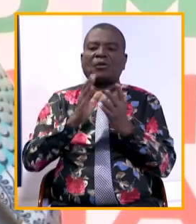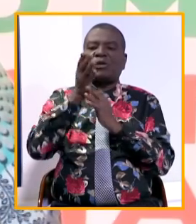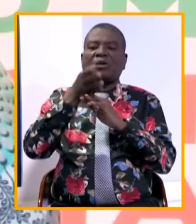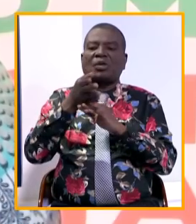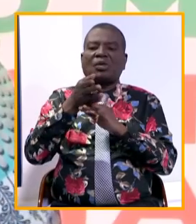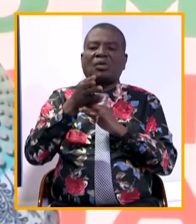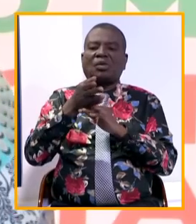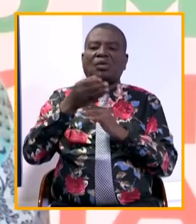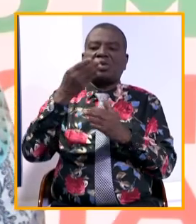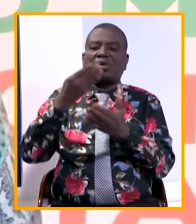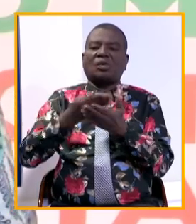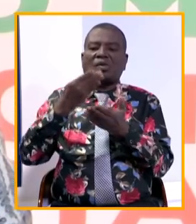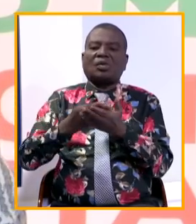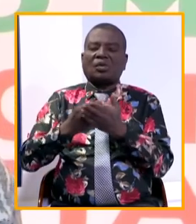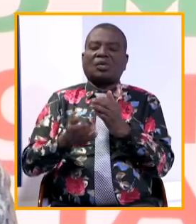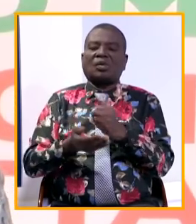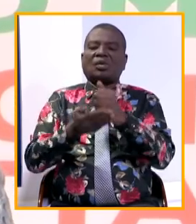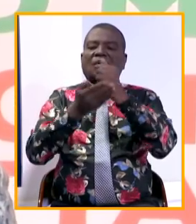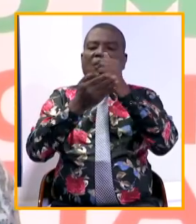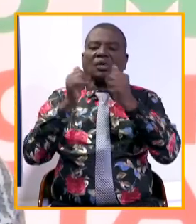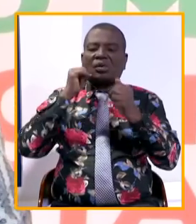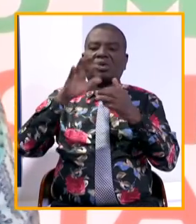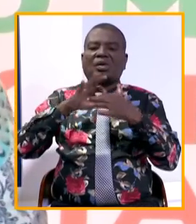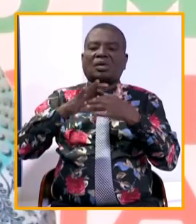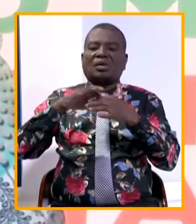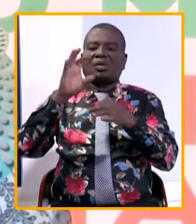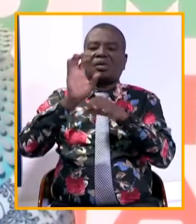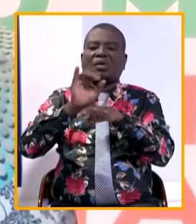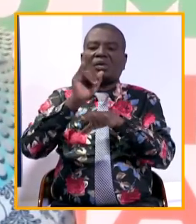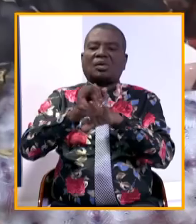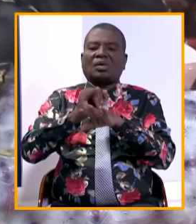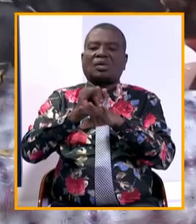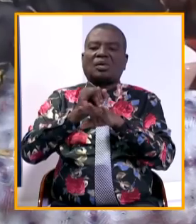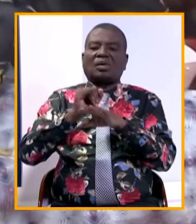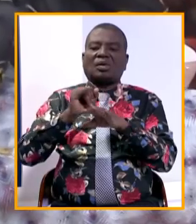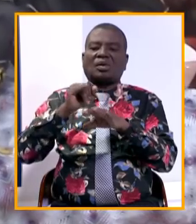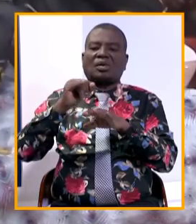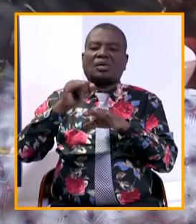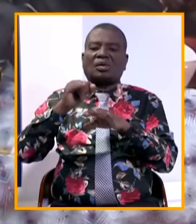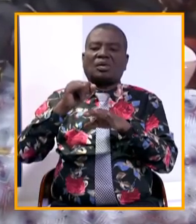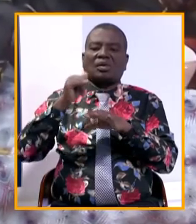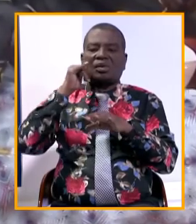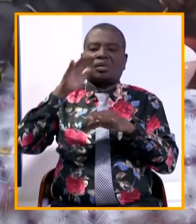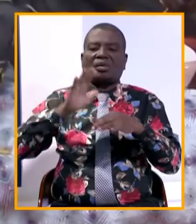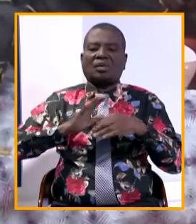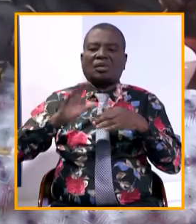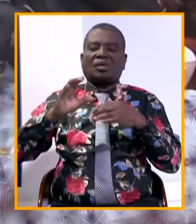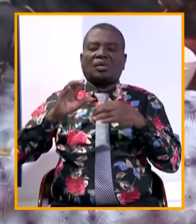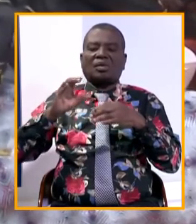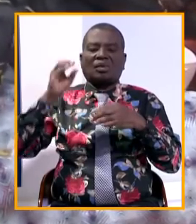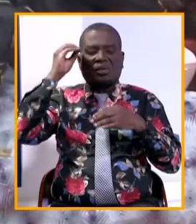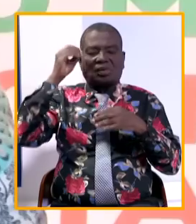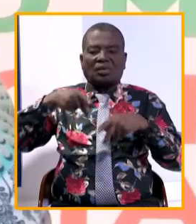donc le Fonds d'appui aux femmes de Côte d'Ivoire, le FAFSI, qu'elle a initié, Madame Dominique Ouattara permet